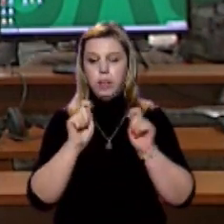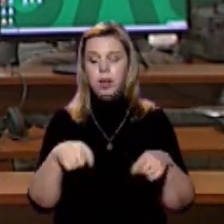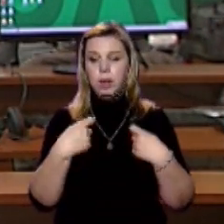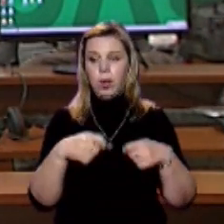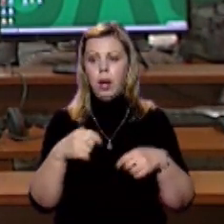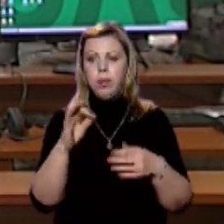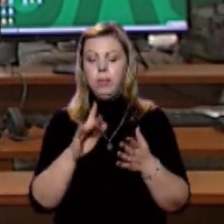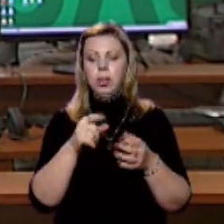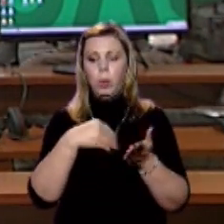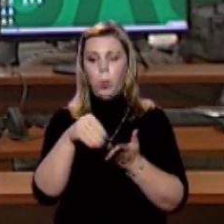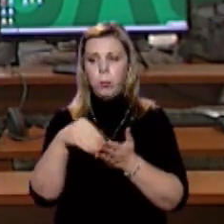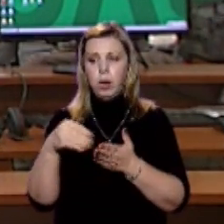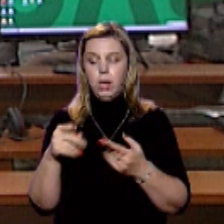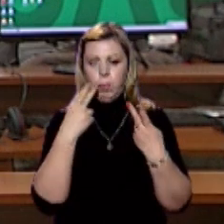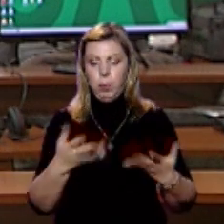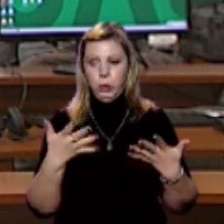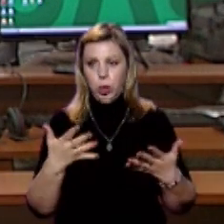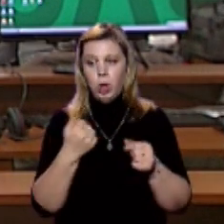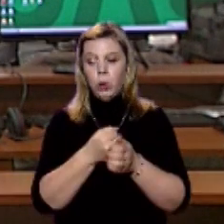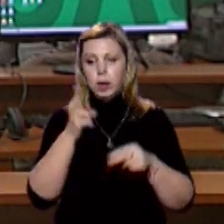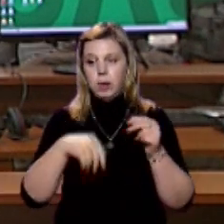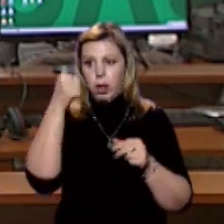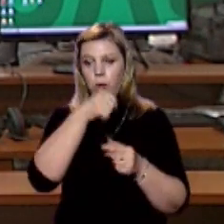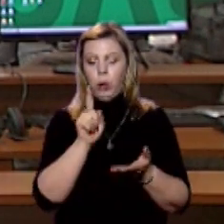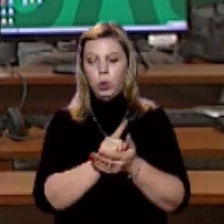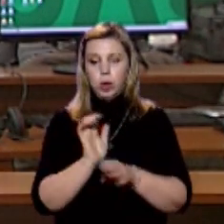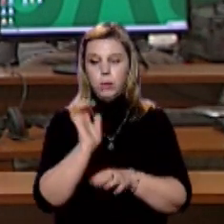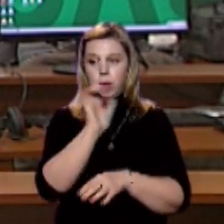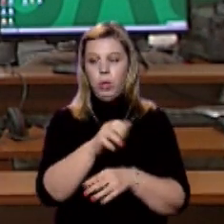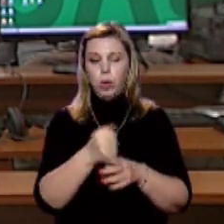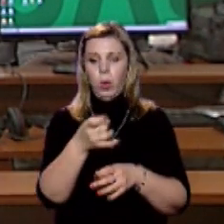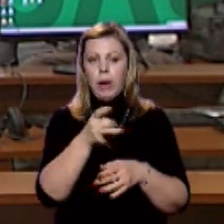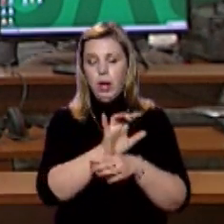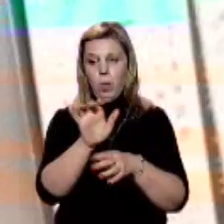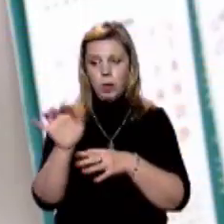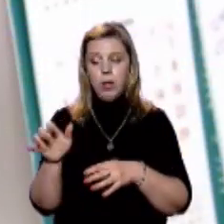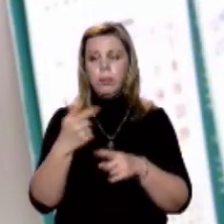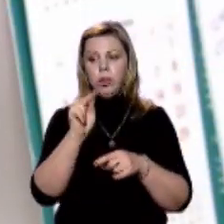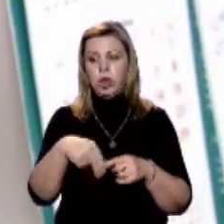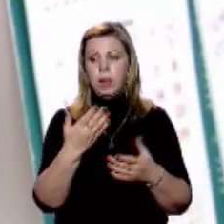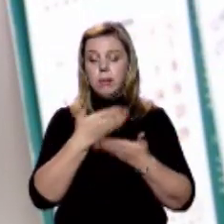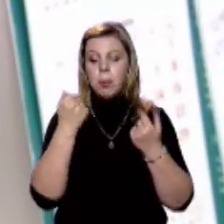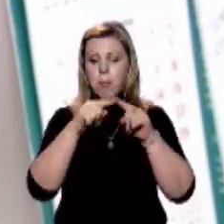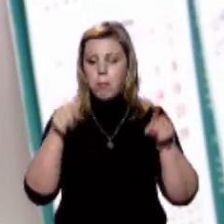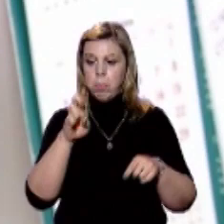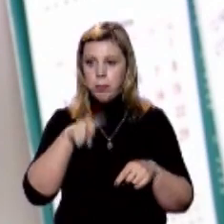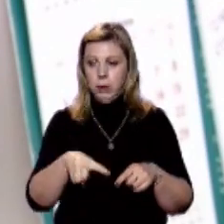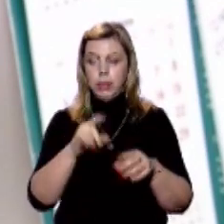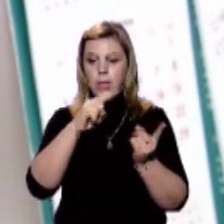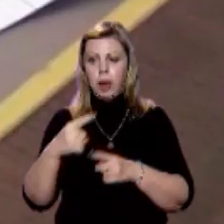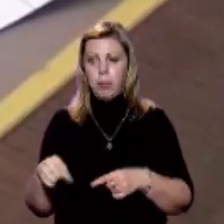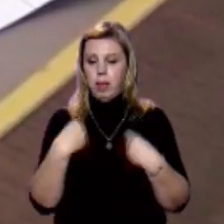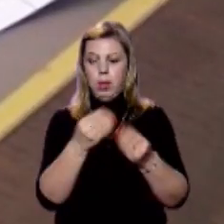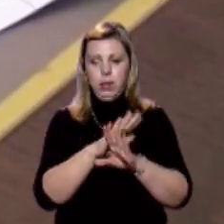торгах через систему закупівель «Прозоро». До кінця року їх мають доставити до регіонів. Нагадую, через відсутність бланків на Закарпатті